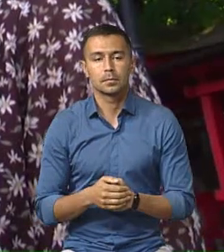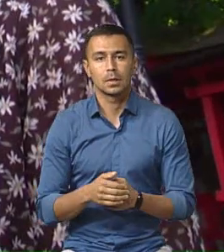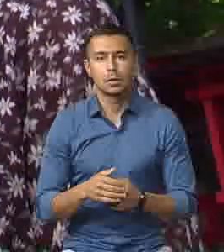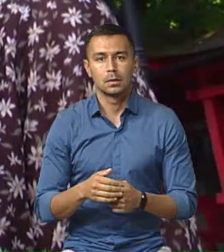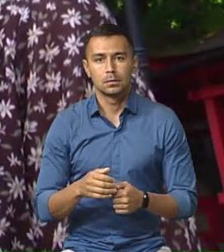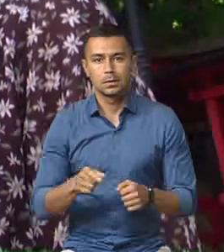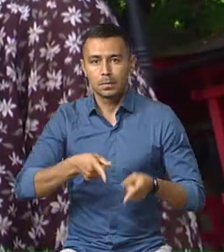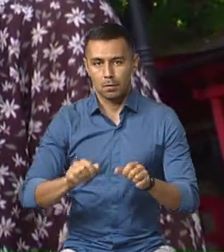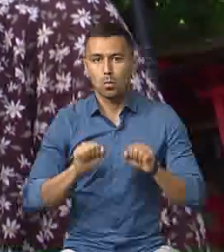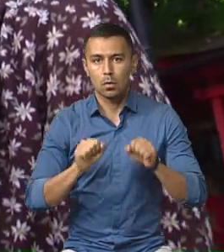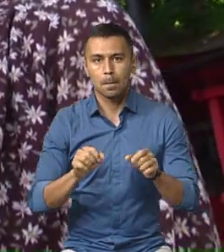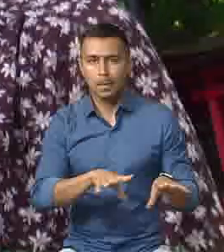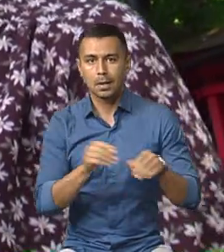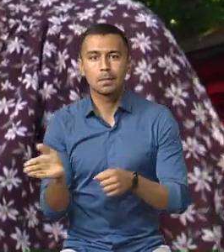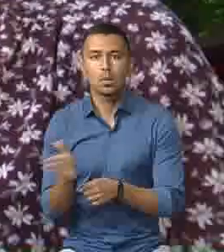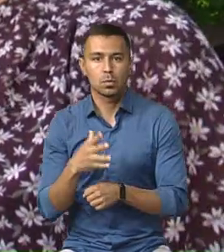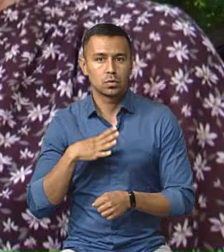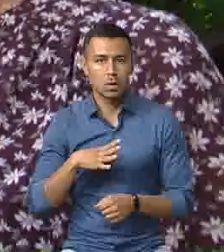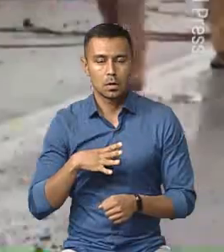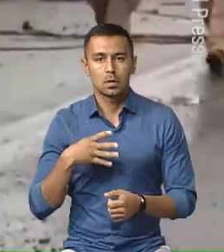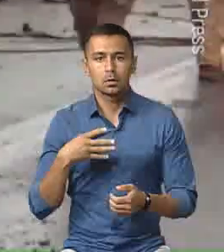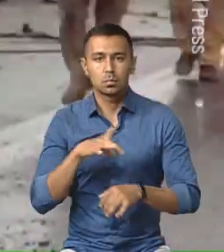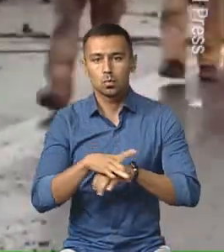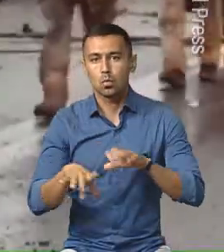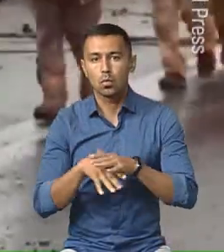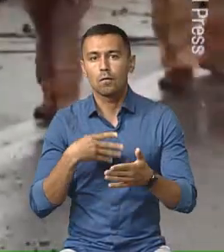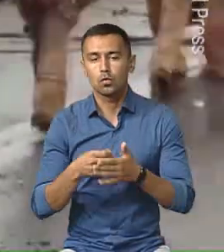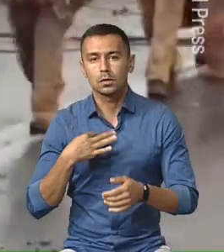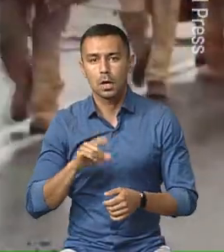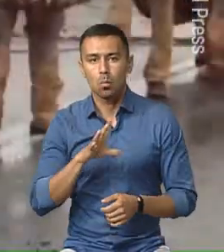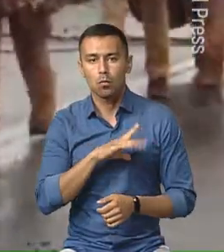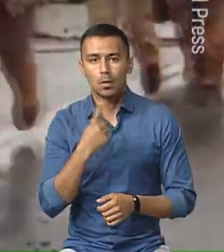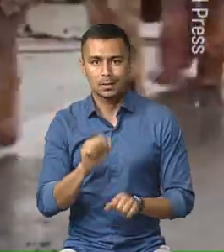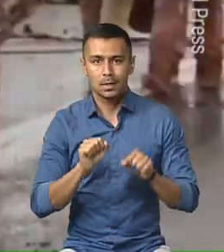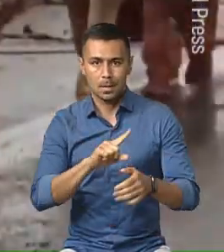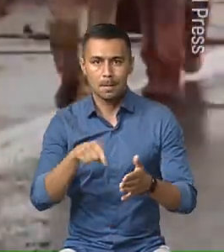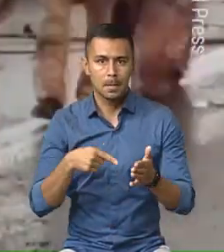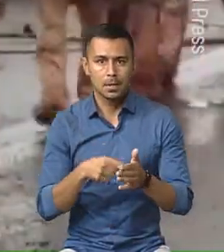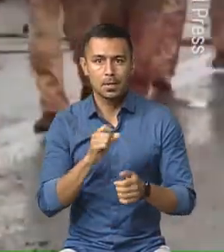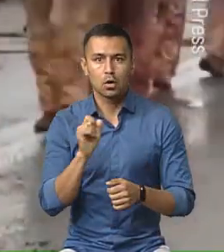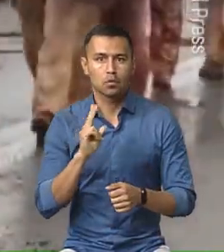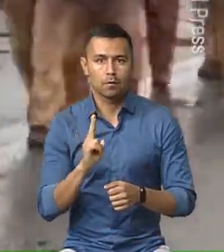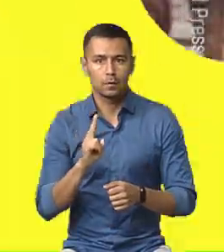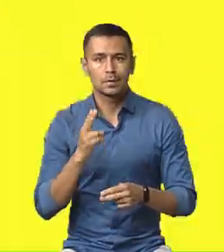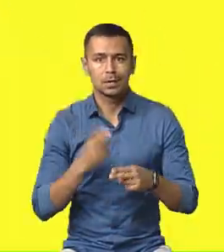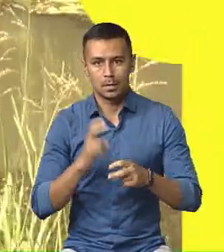Сталевий оборонець. Переселенка з Маріуполя чекає з полону свого сина, який був одним із захисників міста та Азовсталі.